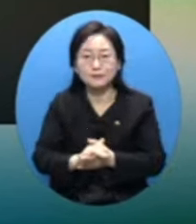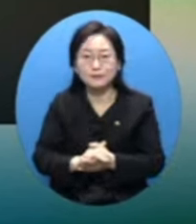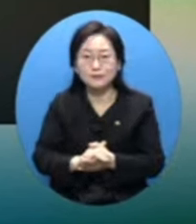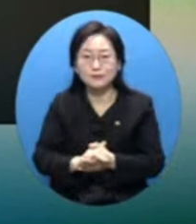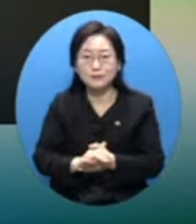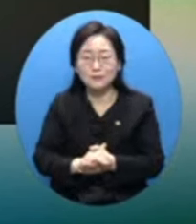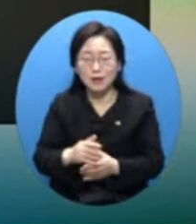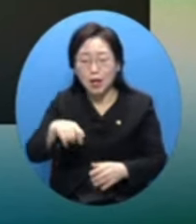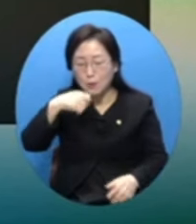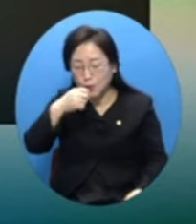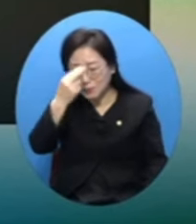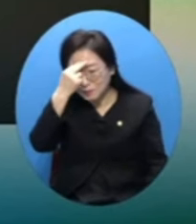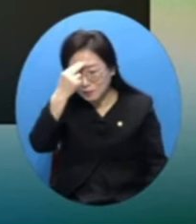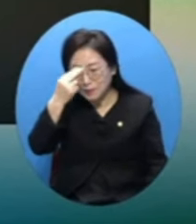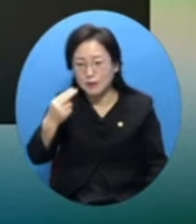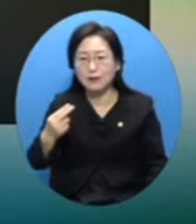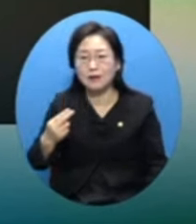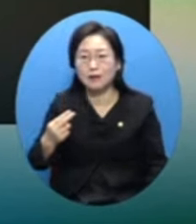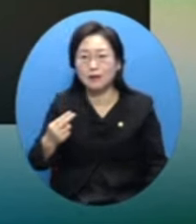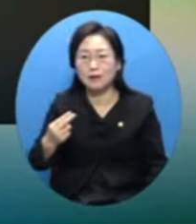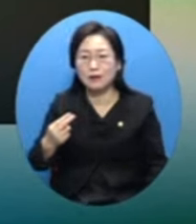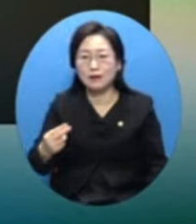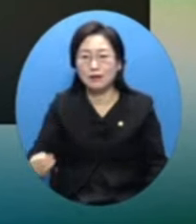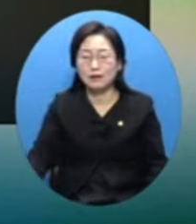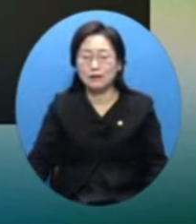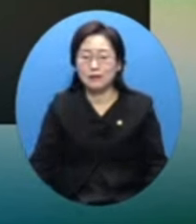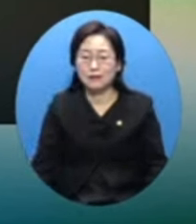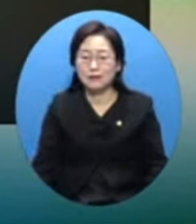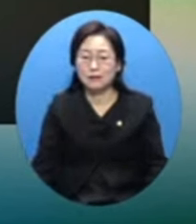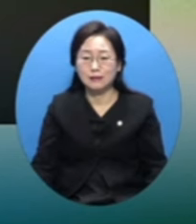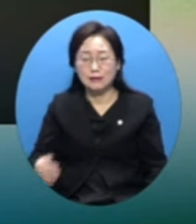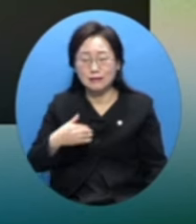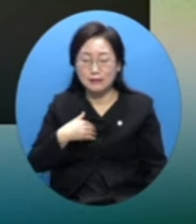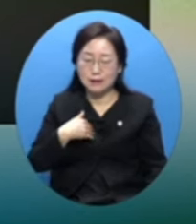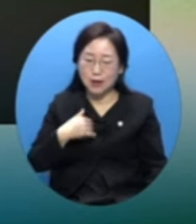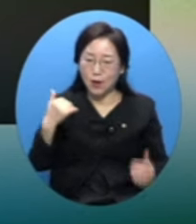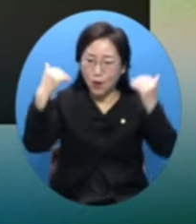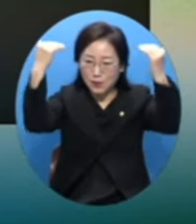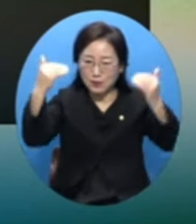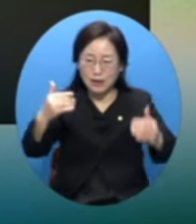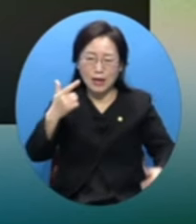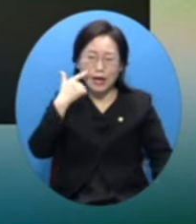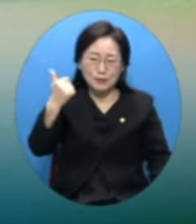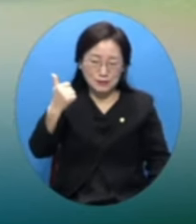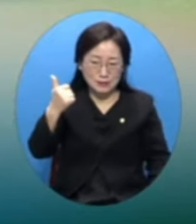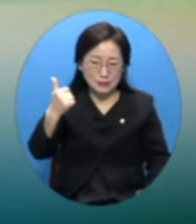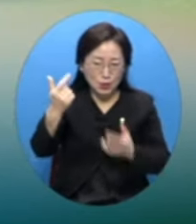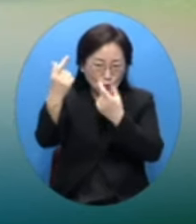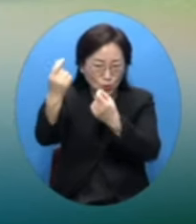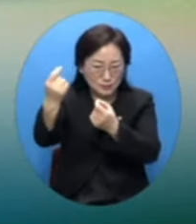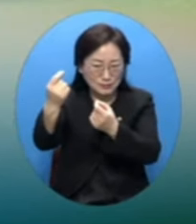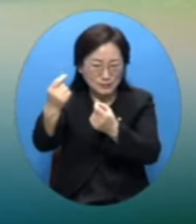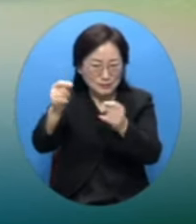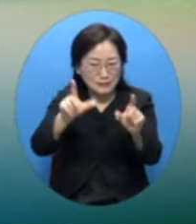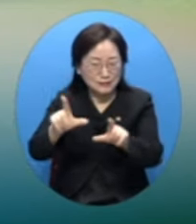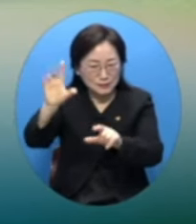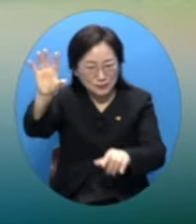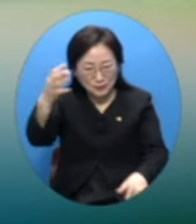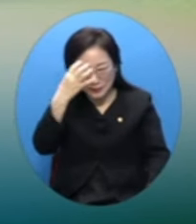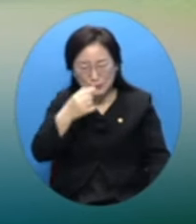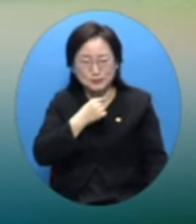먹고 살기 힘든 그 환경 속에서 자라나면서 나도 어른이 되면 아버지처럼 살리라 그런 생각을 우연히